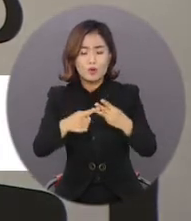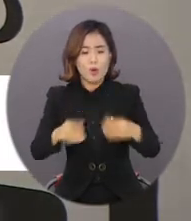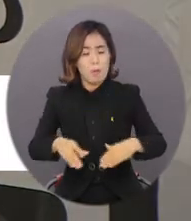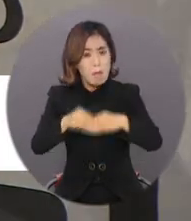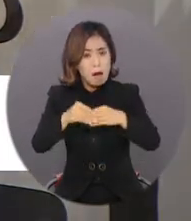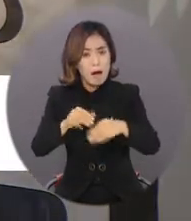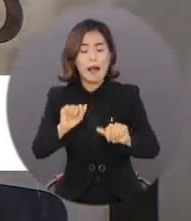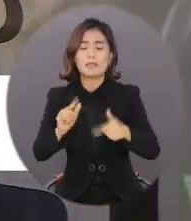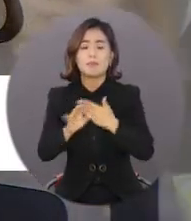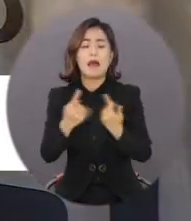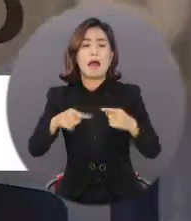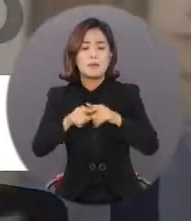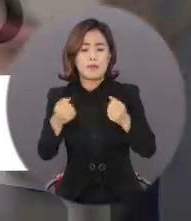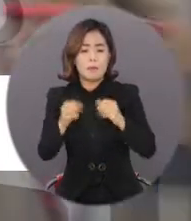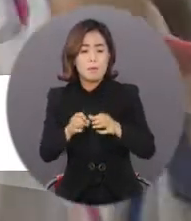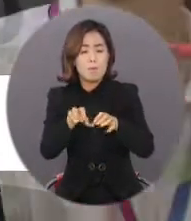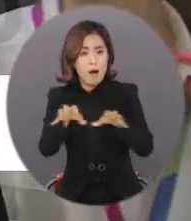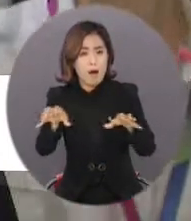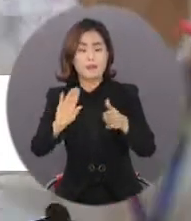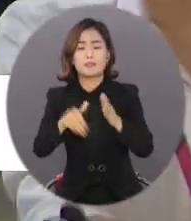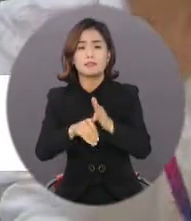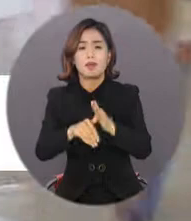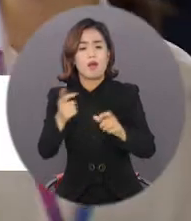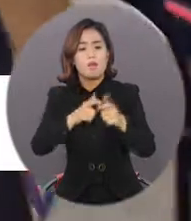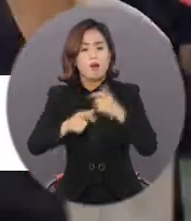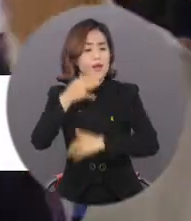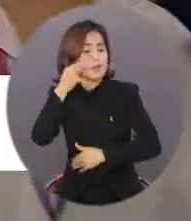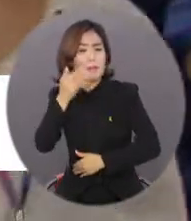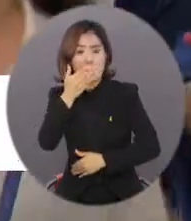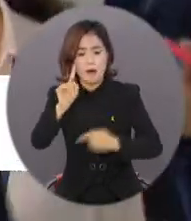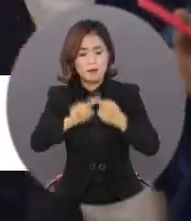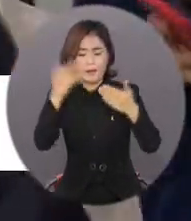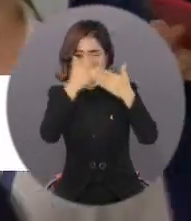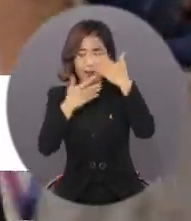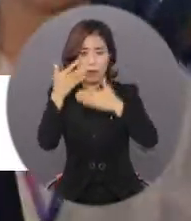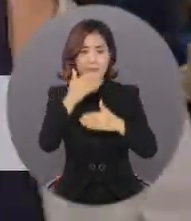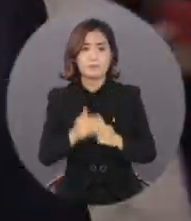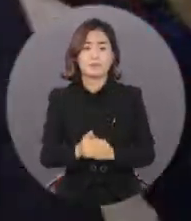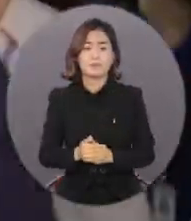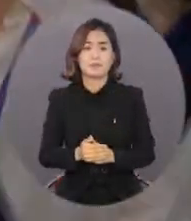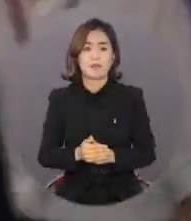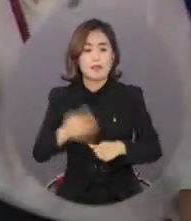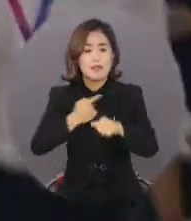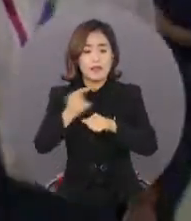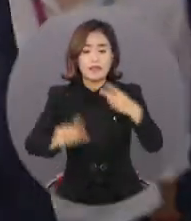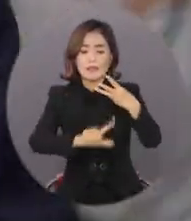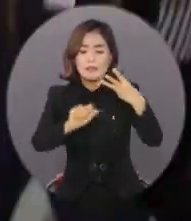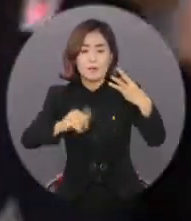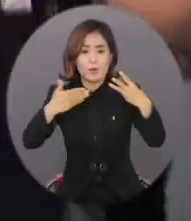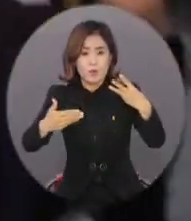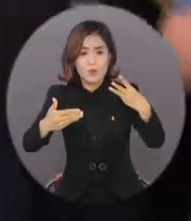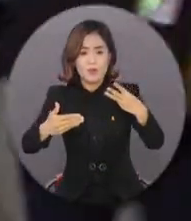잡을지 또 함께 세력화를 시도한다고 해도 바람을 일으킬 수 있을지는 불투명합니다. 하지만 내년 3월 9일